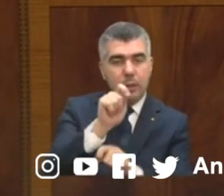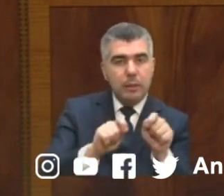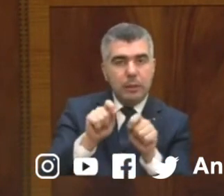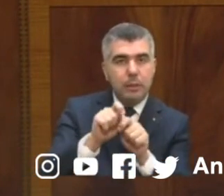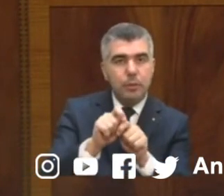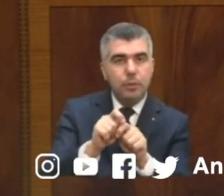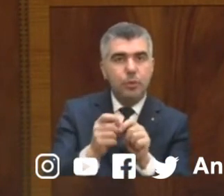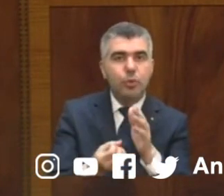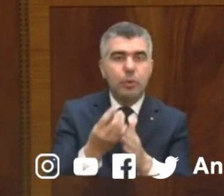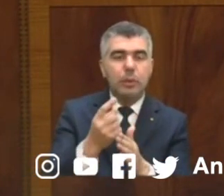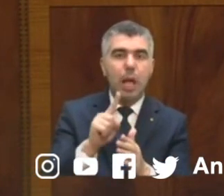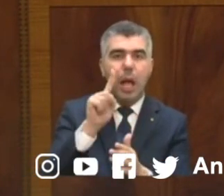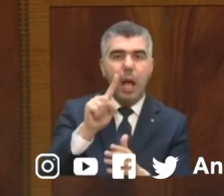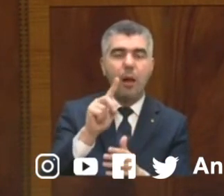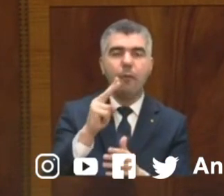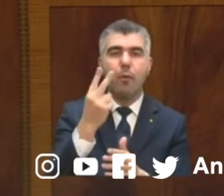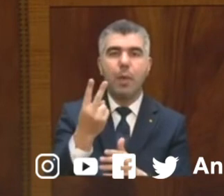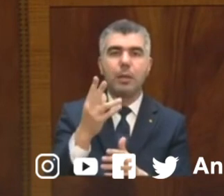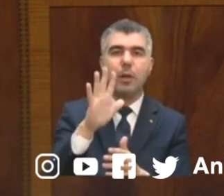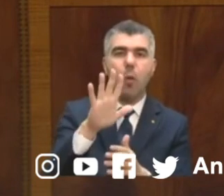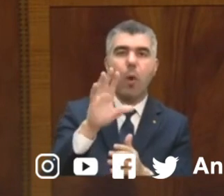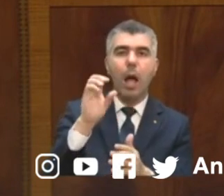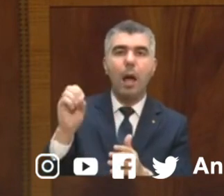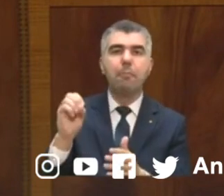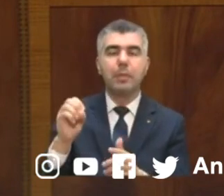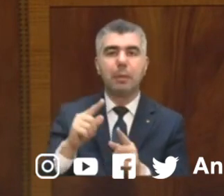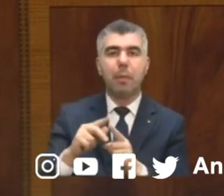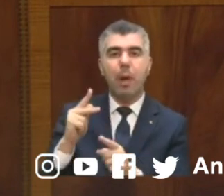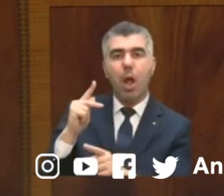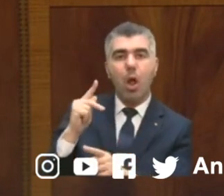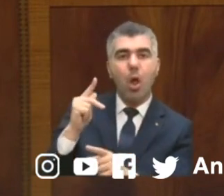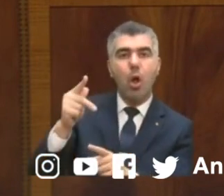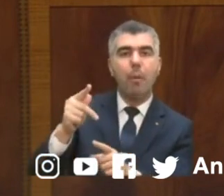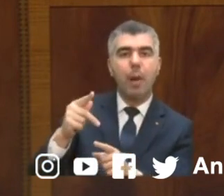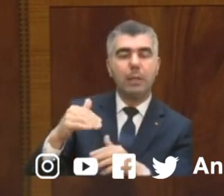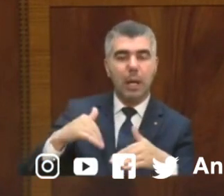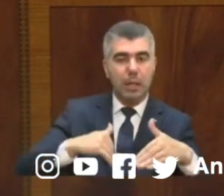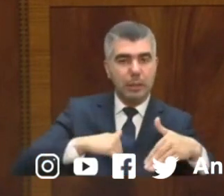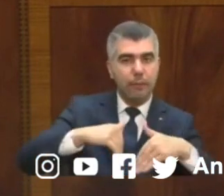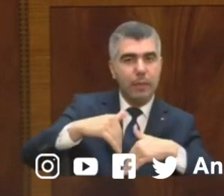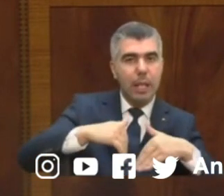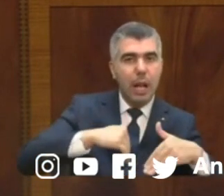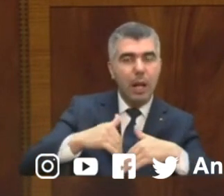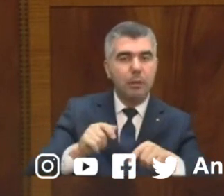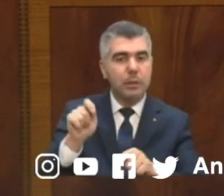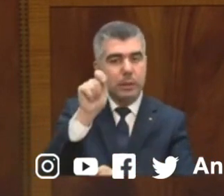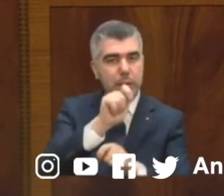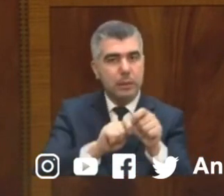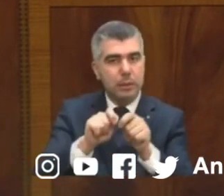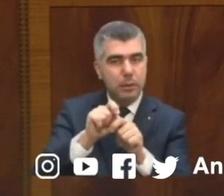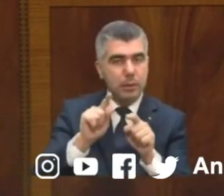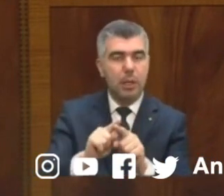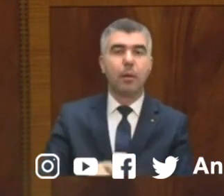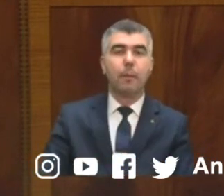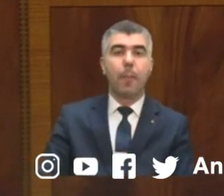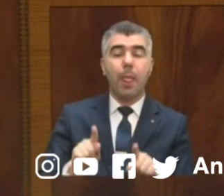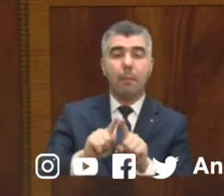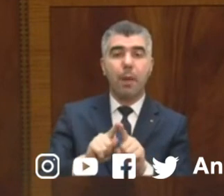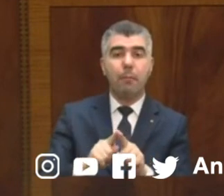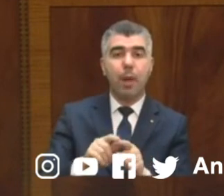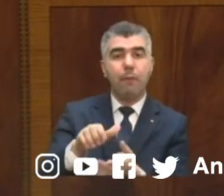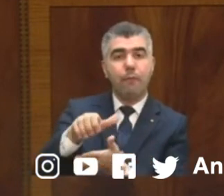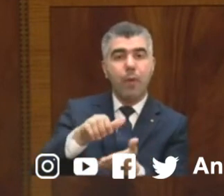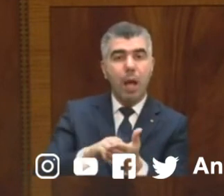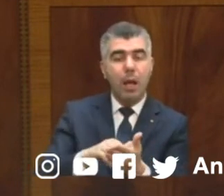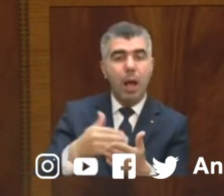وخلق 1153 كيلومتر من المسالك الفلاحية القروية، حماية الأراضي الزراعية من الانجراف بواسطة